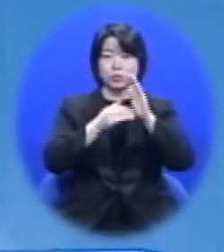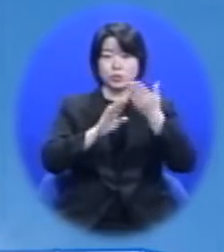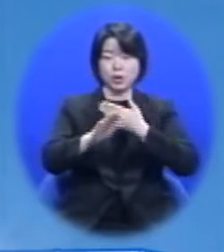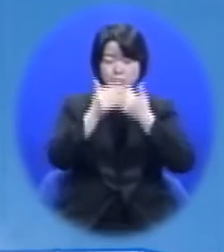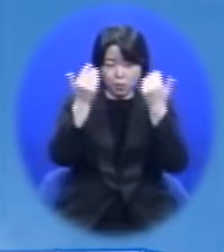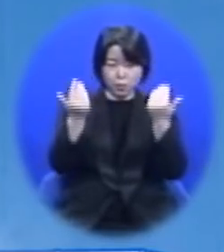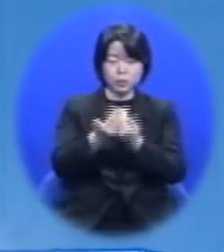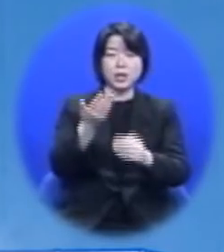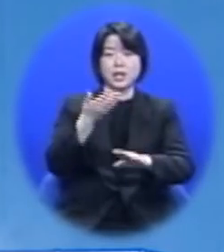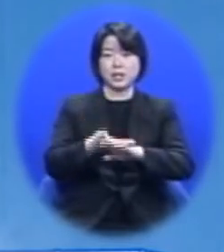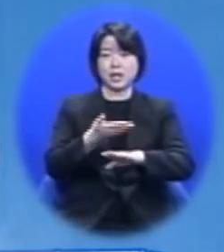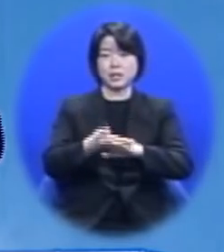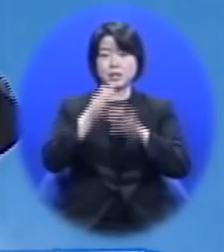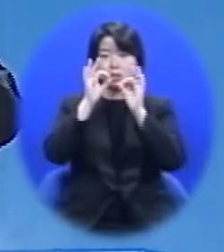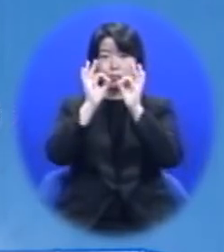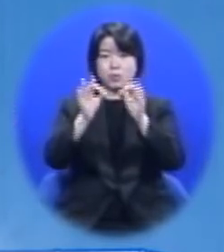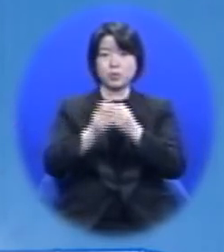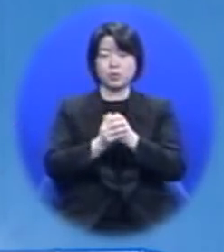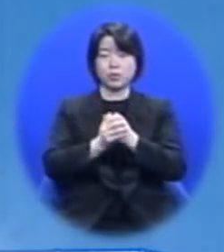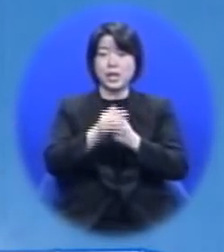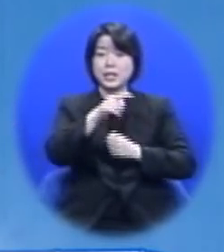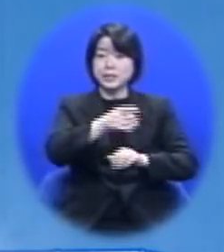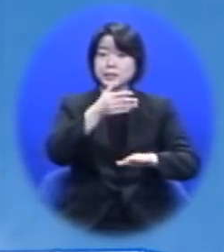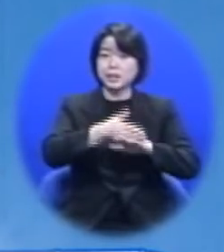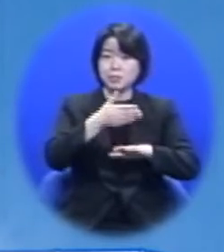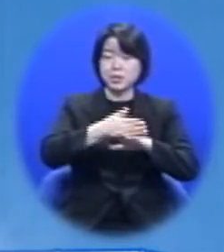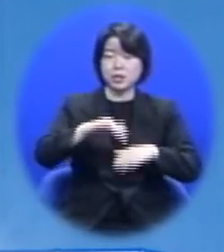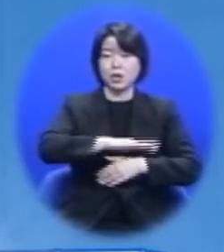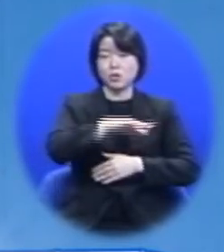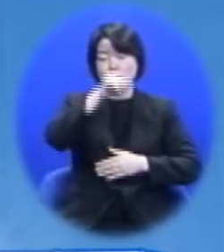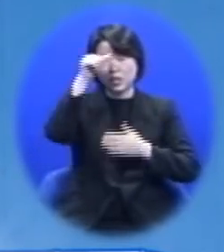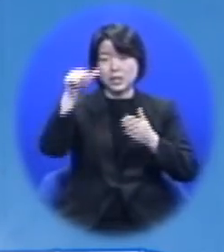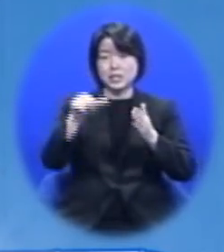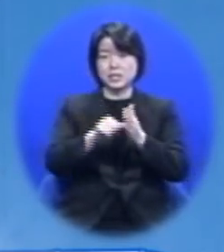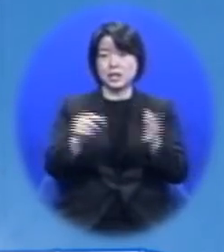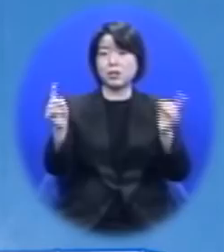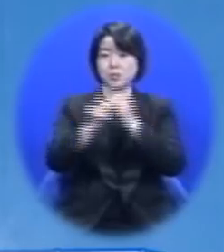것. 그리고 그 감사가 우리 인생을 바꾸는 거예요.